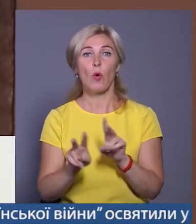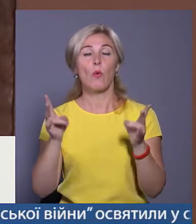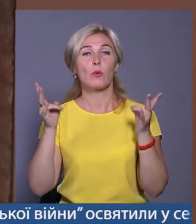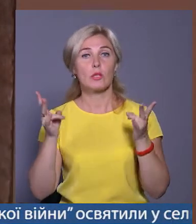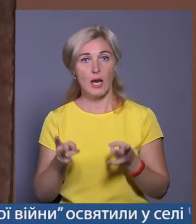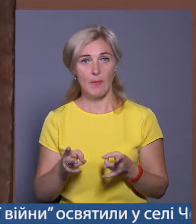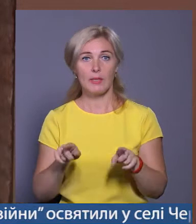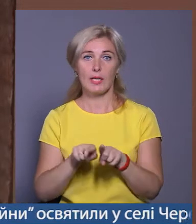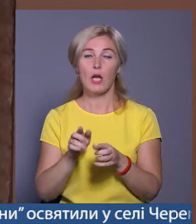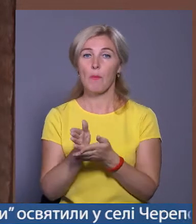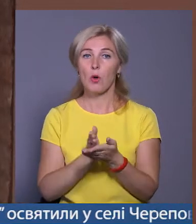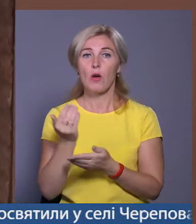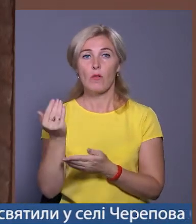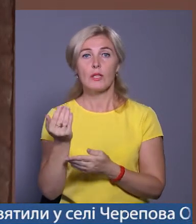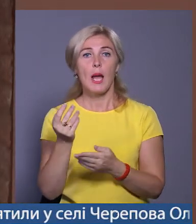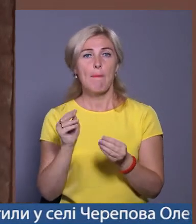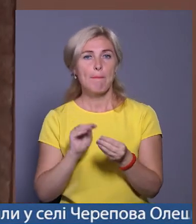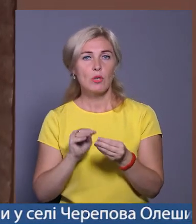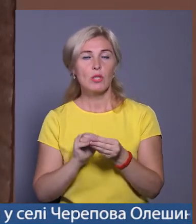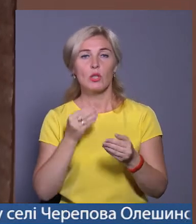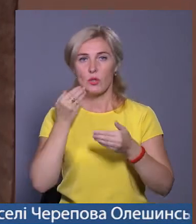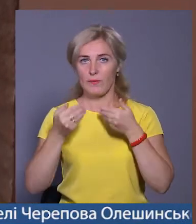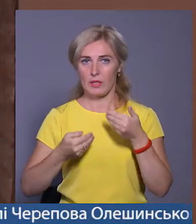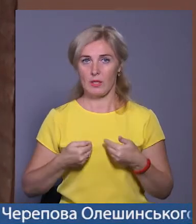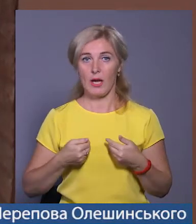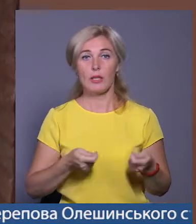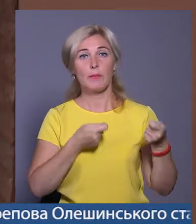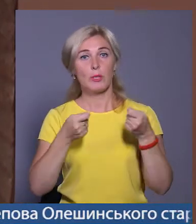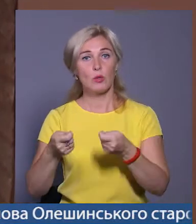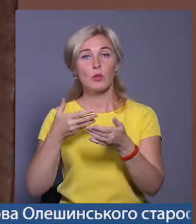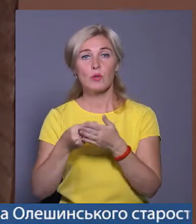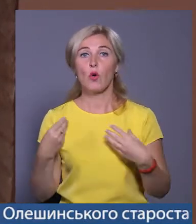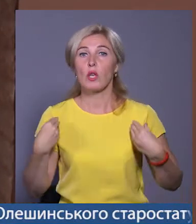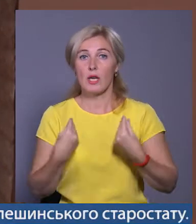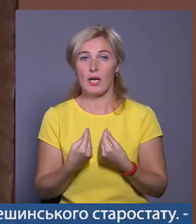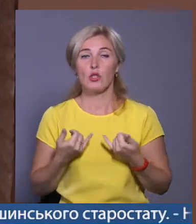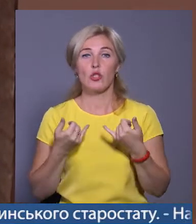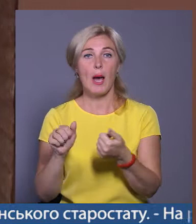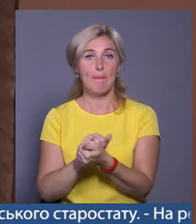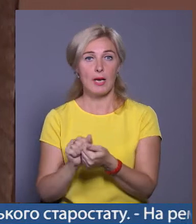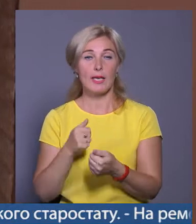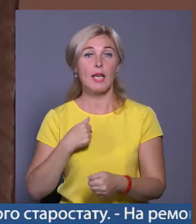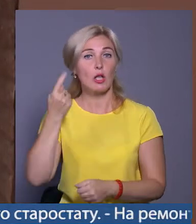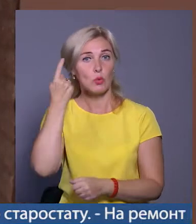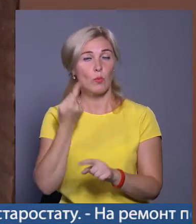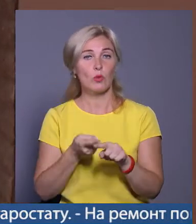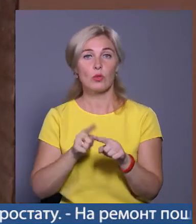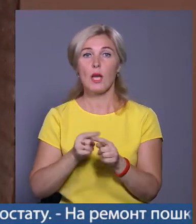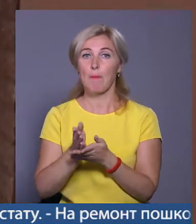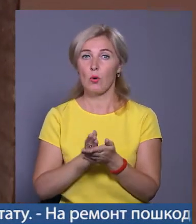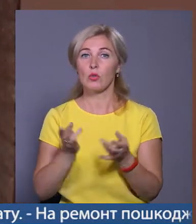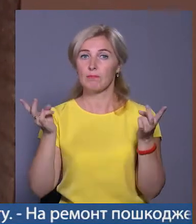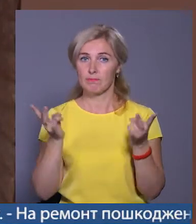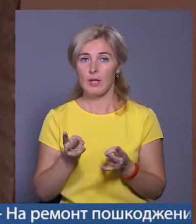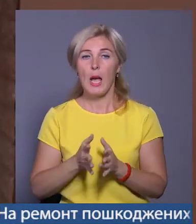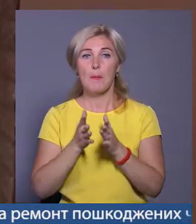потребують таких послуг, вони постійно звертаються і вже приносять свої речі сюди для прийняття. Тому, я думаю, ця послуга буде мати попит, бо